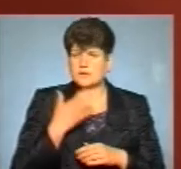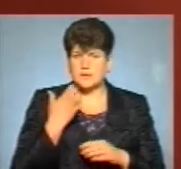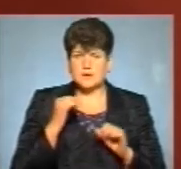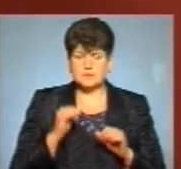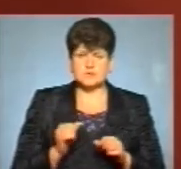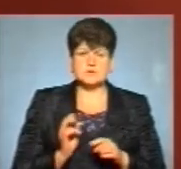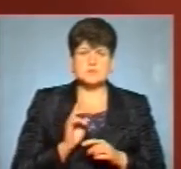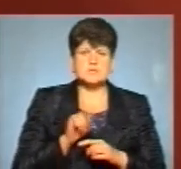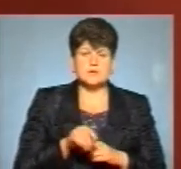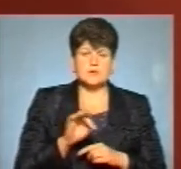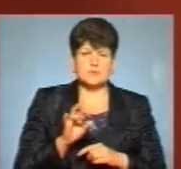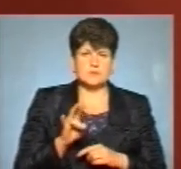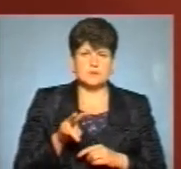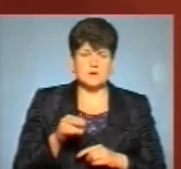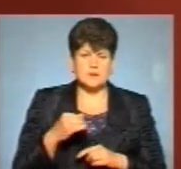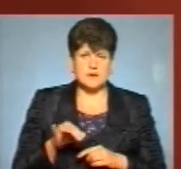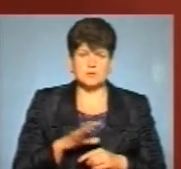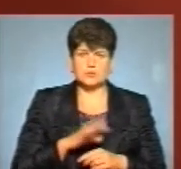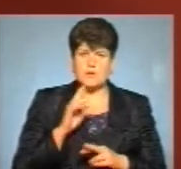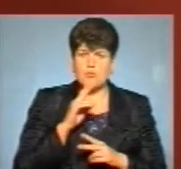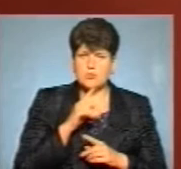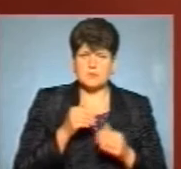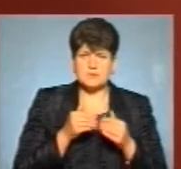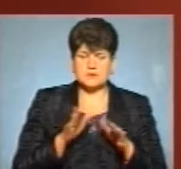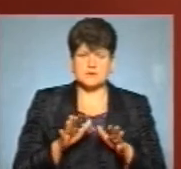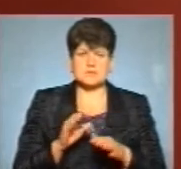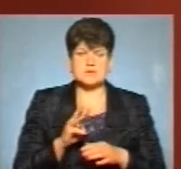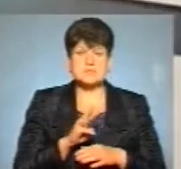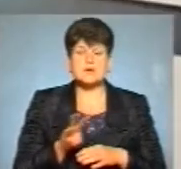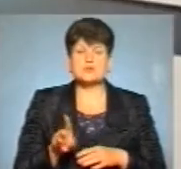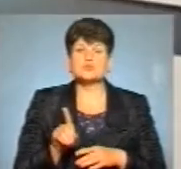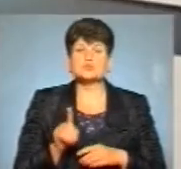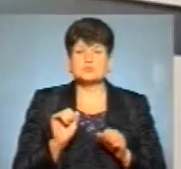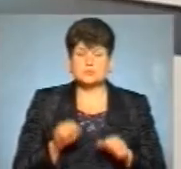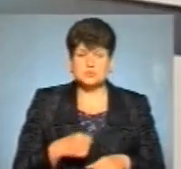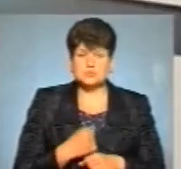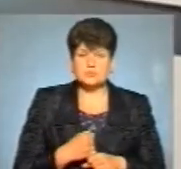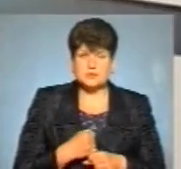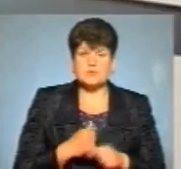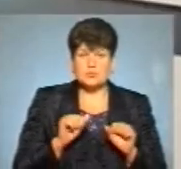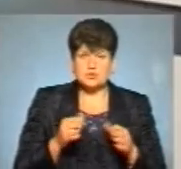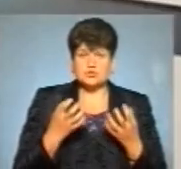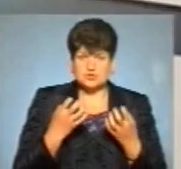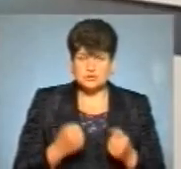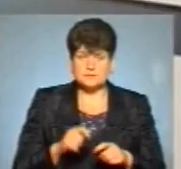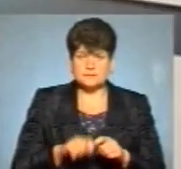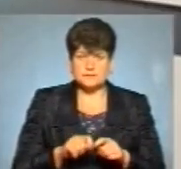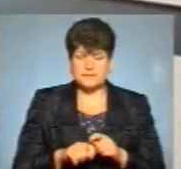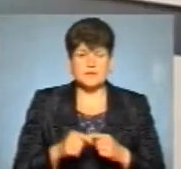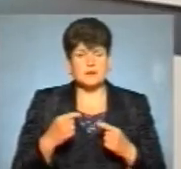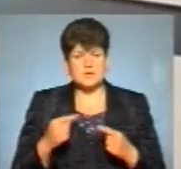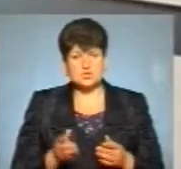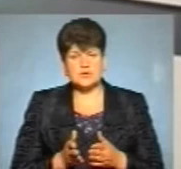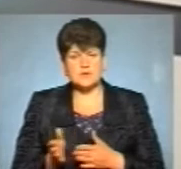або виникала помилка при відкриванні сайту, що тоді йому робити? Чи він зможе ще пройти в режимі онлайн? Інший варіант – це